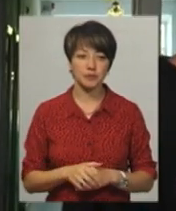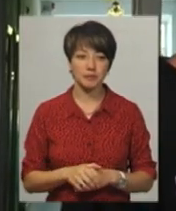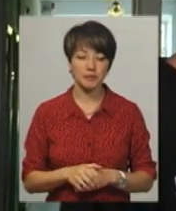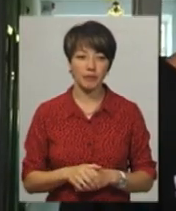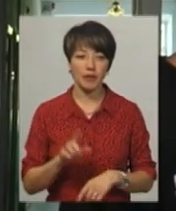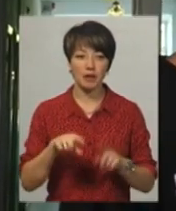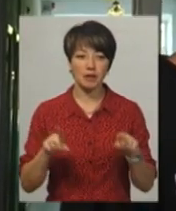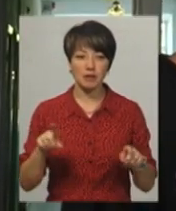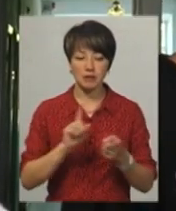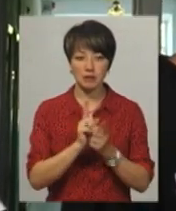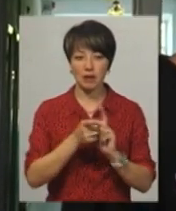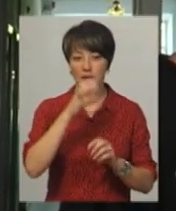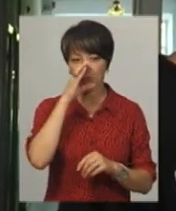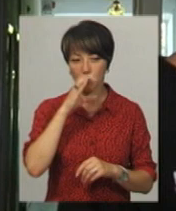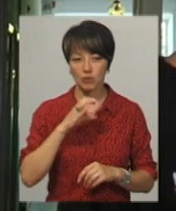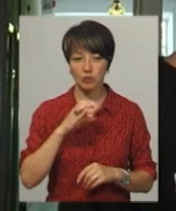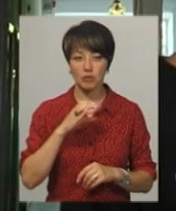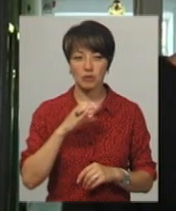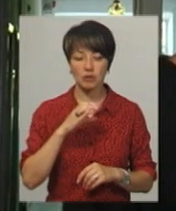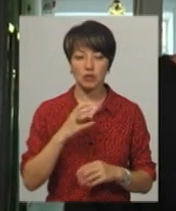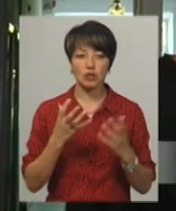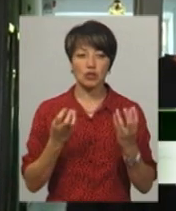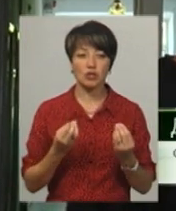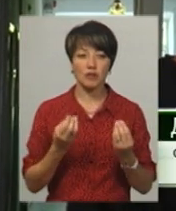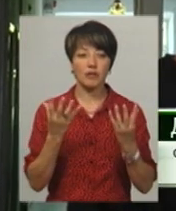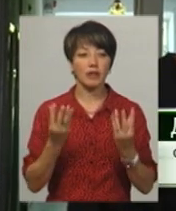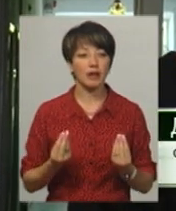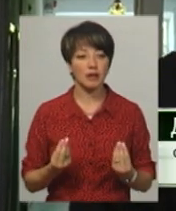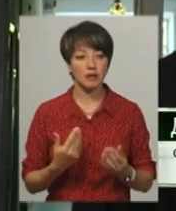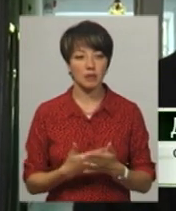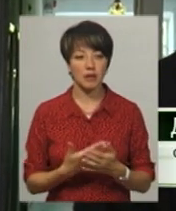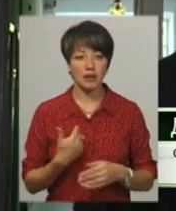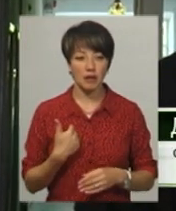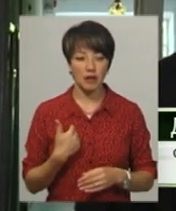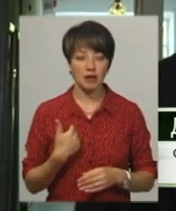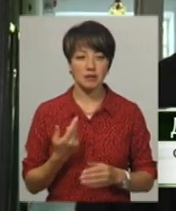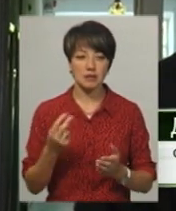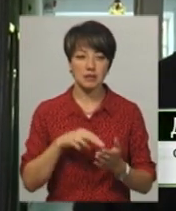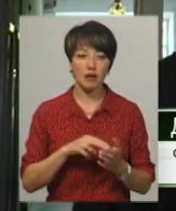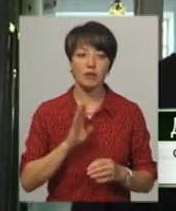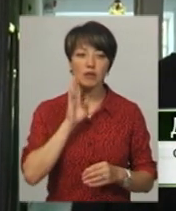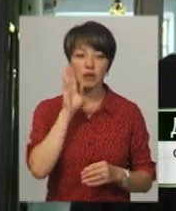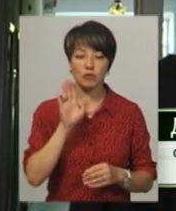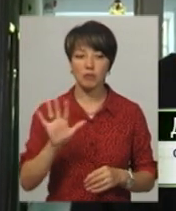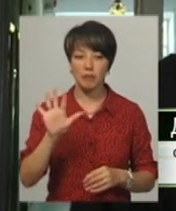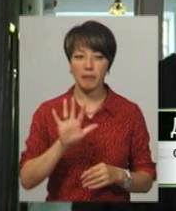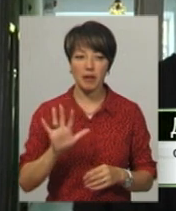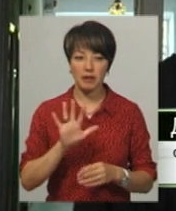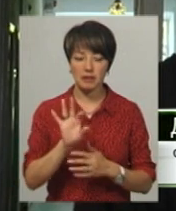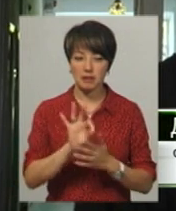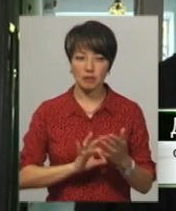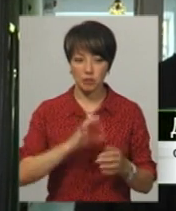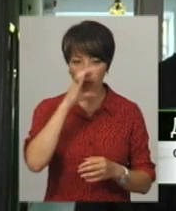Некоторим стало плохо щодня. Декому стало погано ще в день. Наприклад, я став у 5 годині ранку. Стало різко